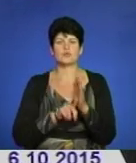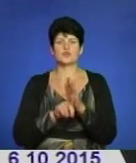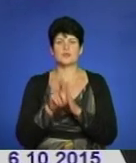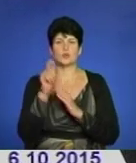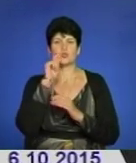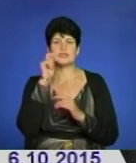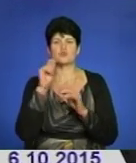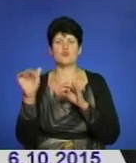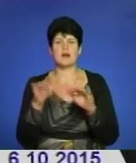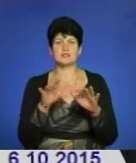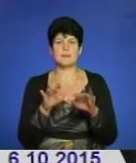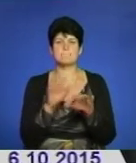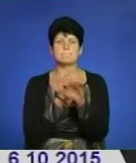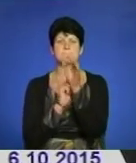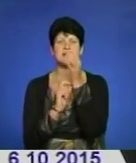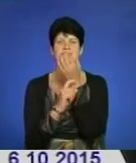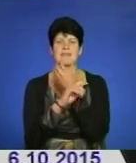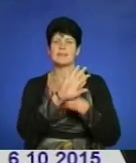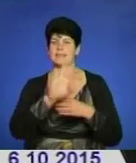акцію «Браслет нескорених».